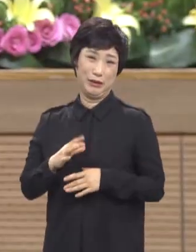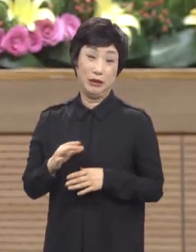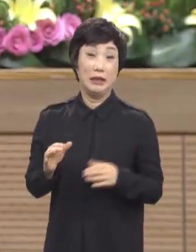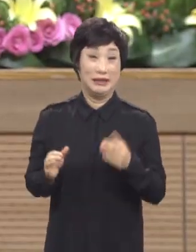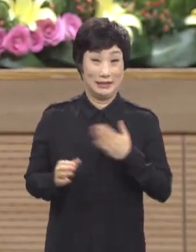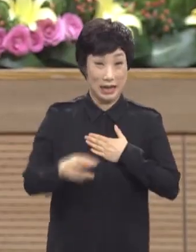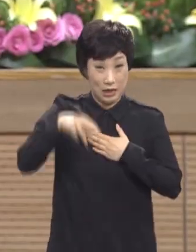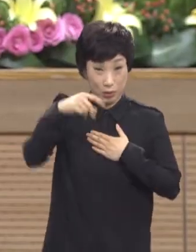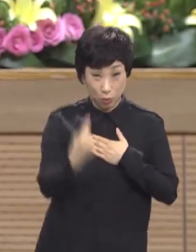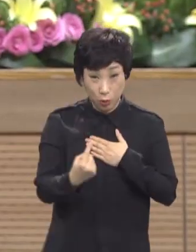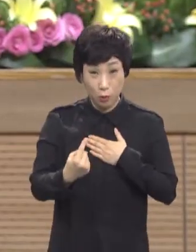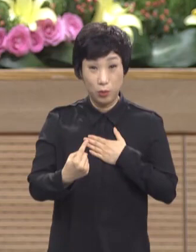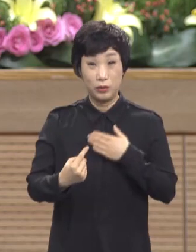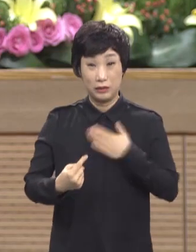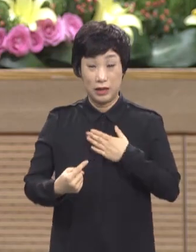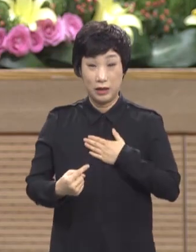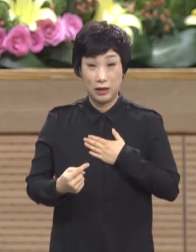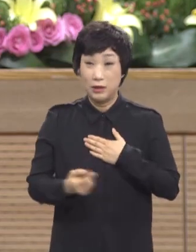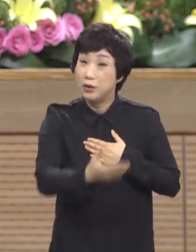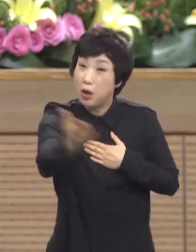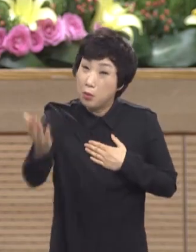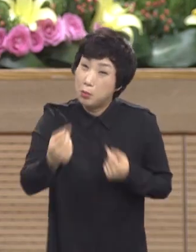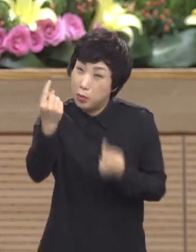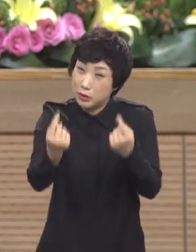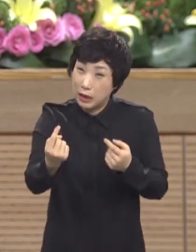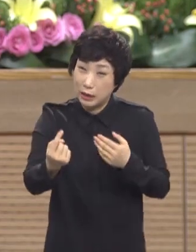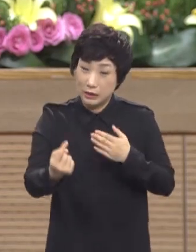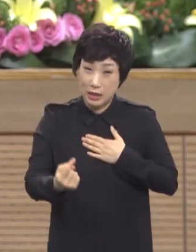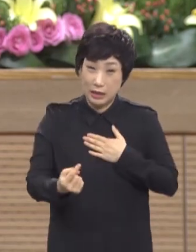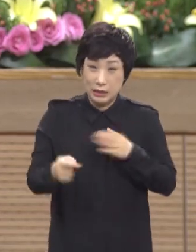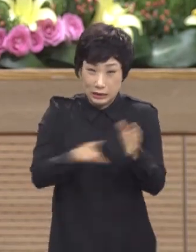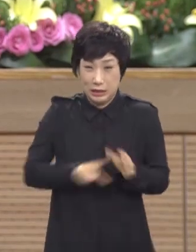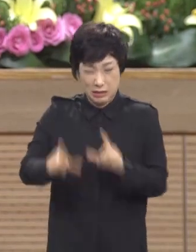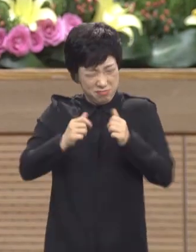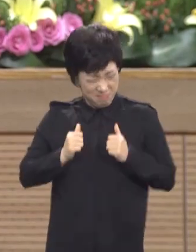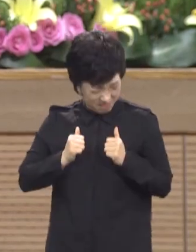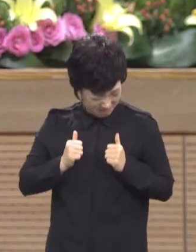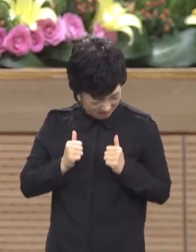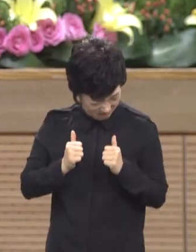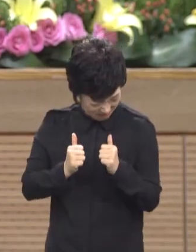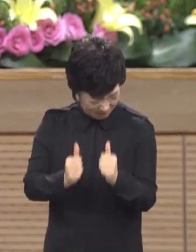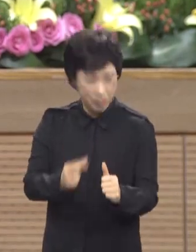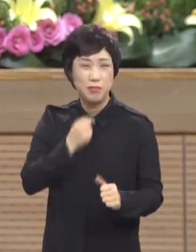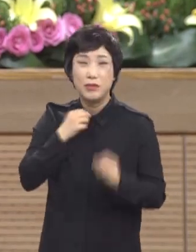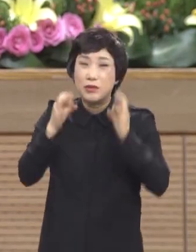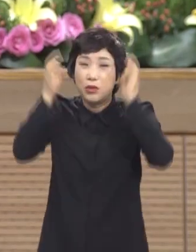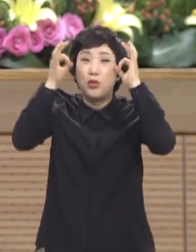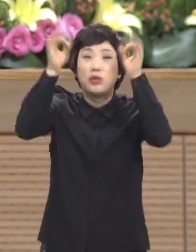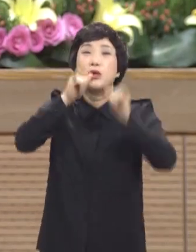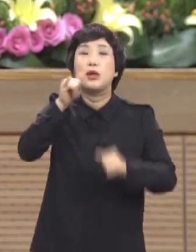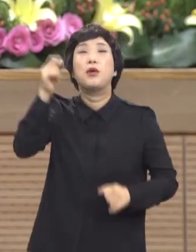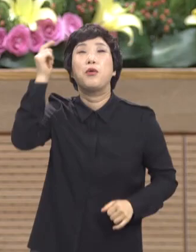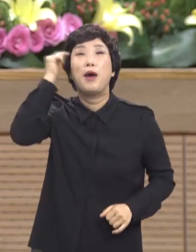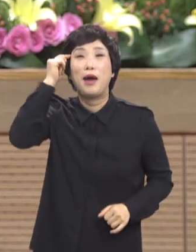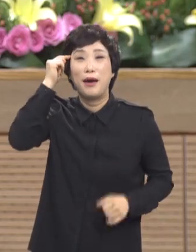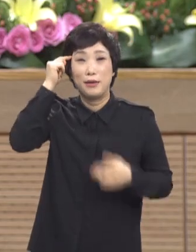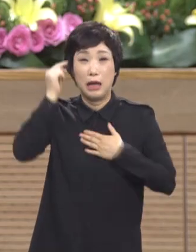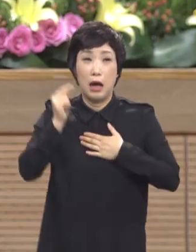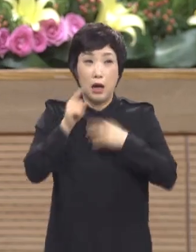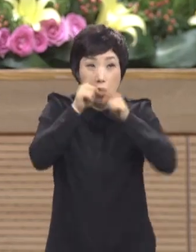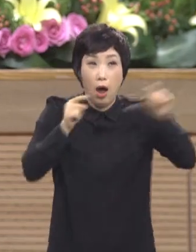나도 정말로 여러분보다 신앙생활을 잘하려고 노력하는 것은 무슨 일이 있어도